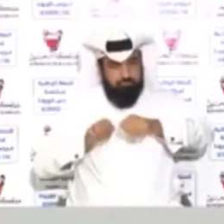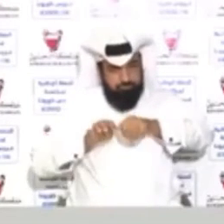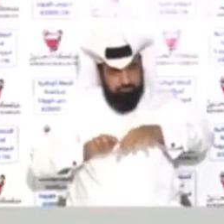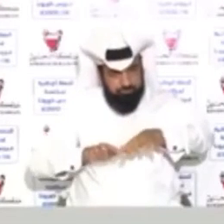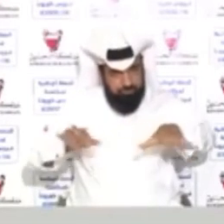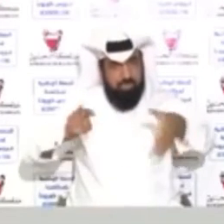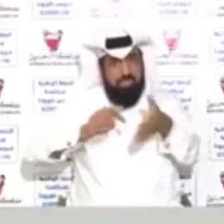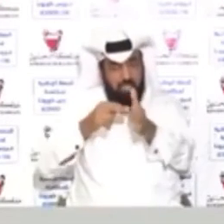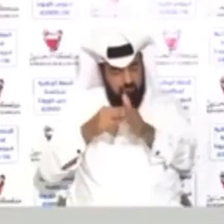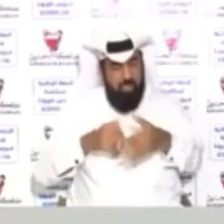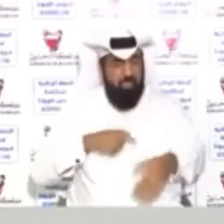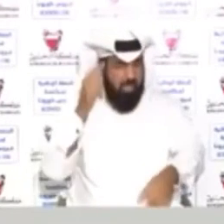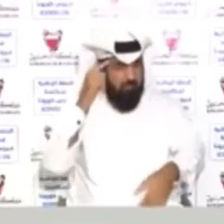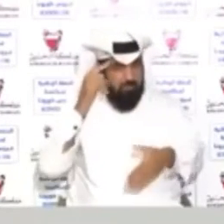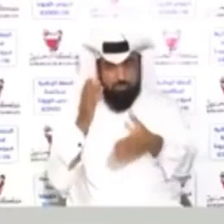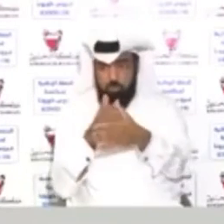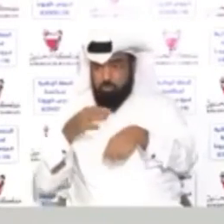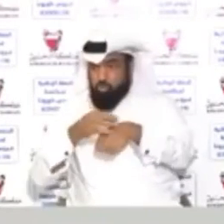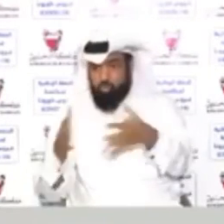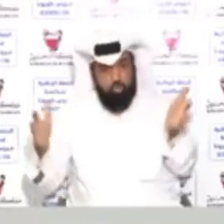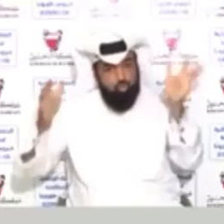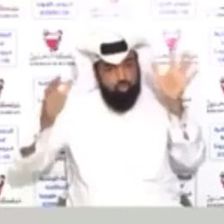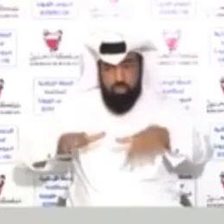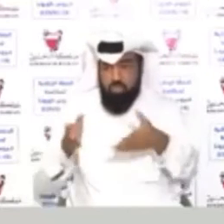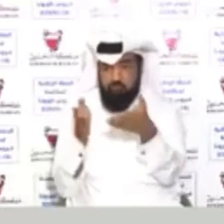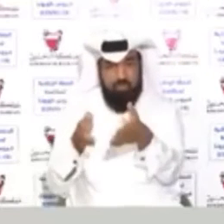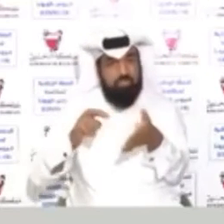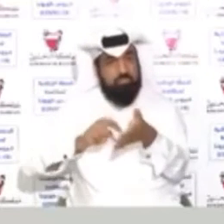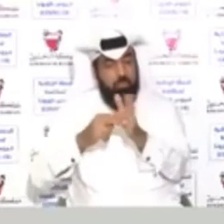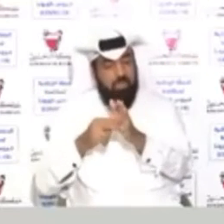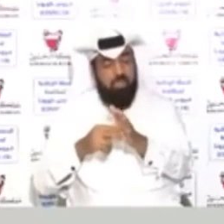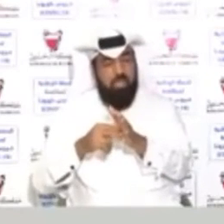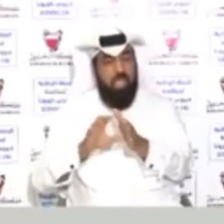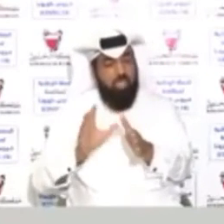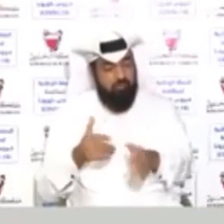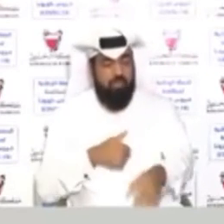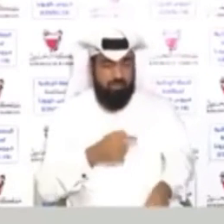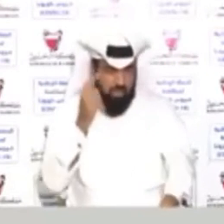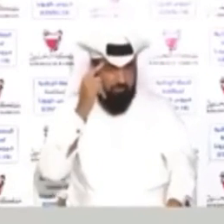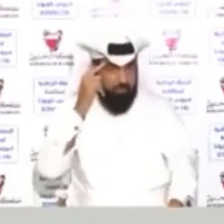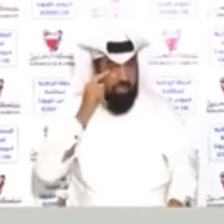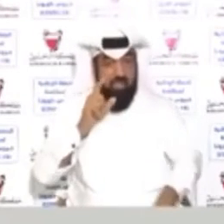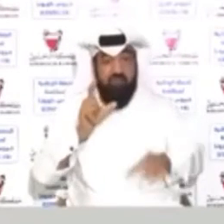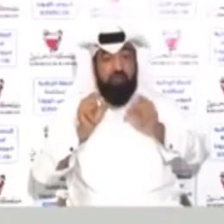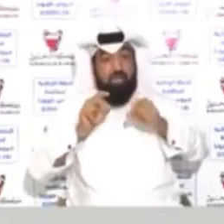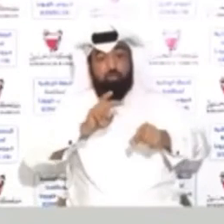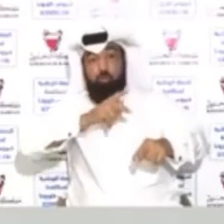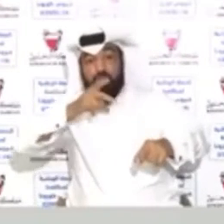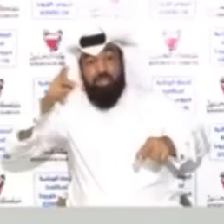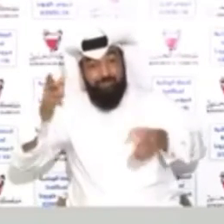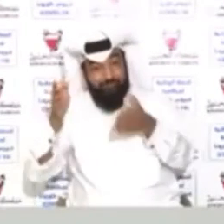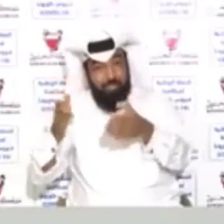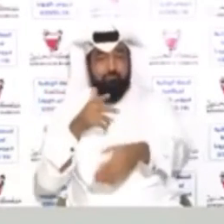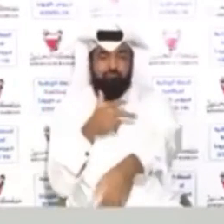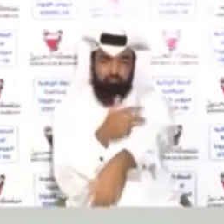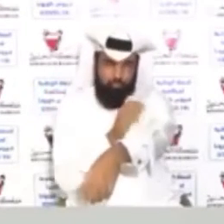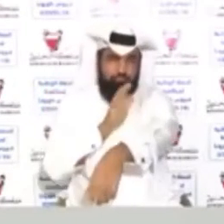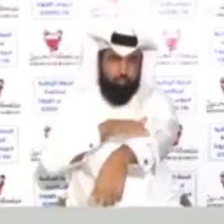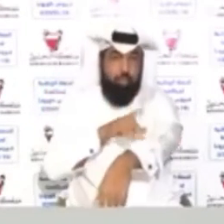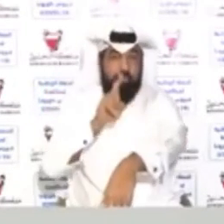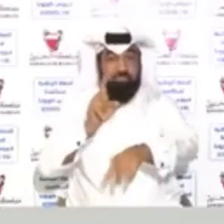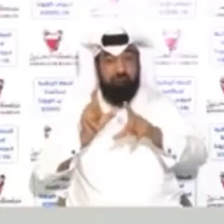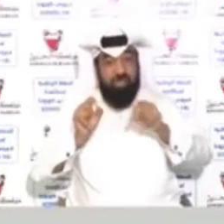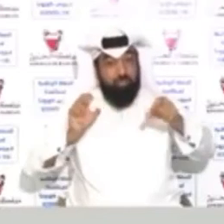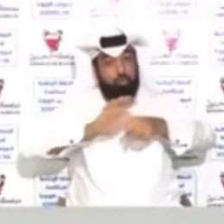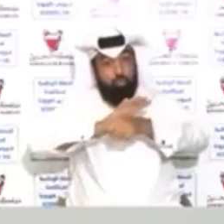والمناعة تكون للفيروس والأكثر تكون حق التطعيم اللي معطى، يعني تعطي التطعيم لفئة معينة وممكن يصير